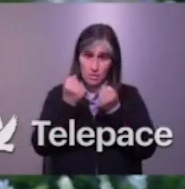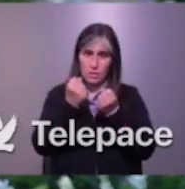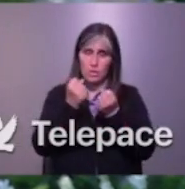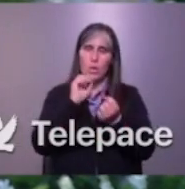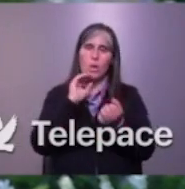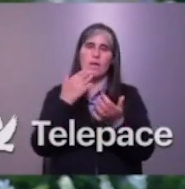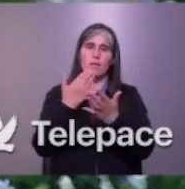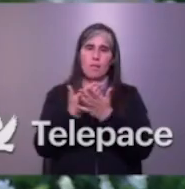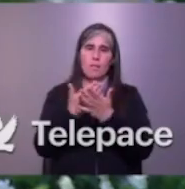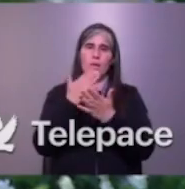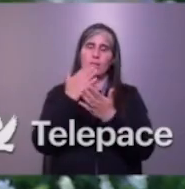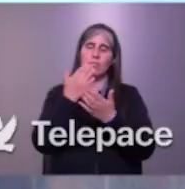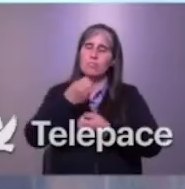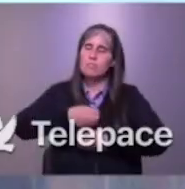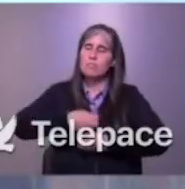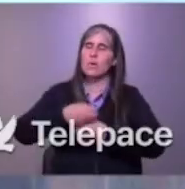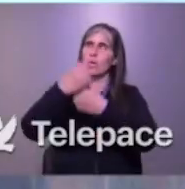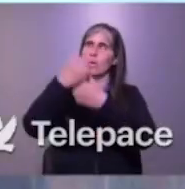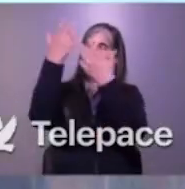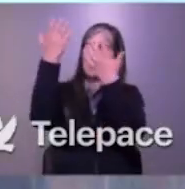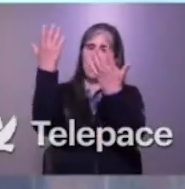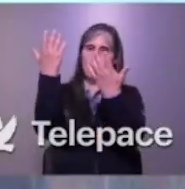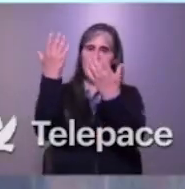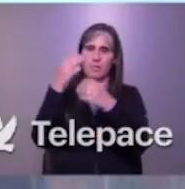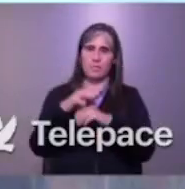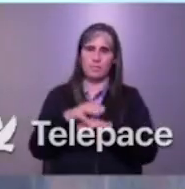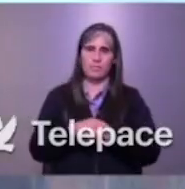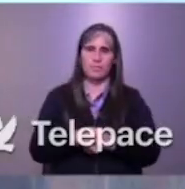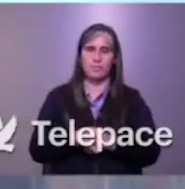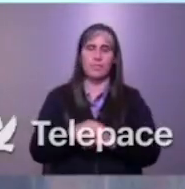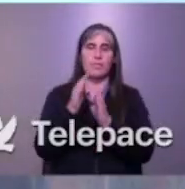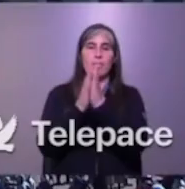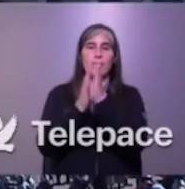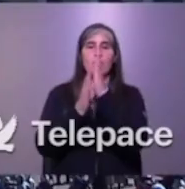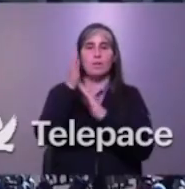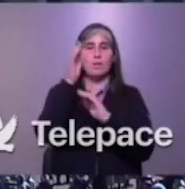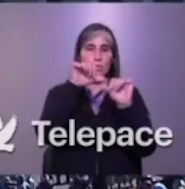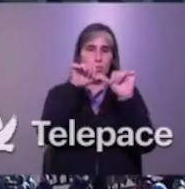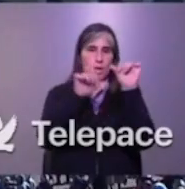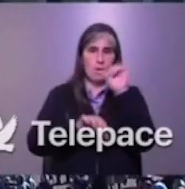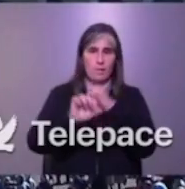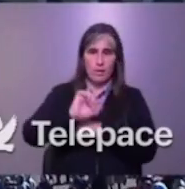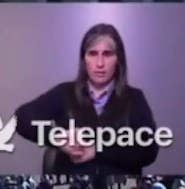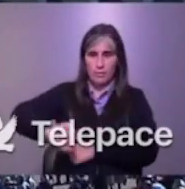li ha anche glorificati. Parola di Dio.